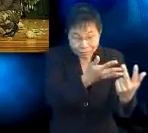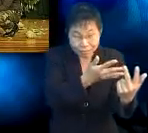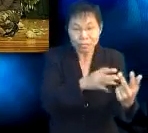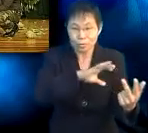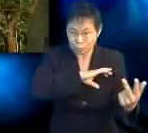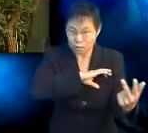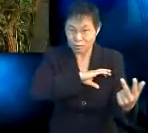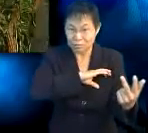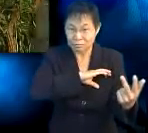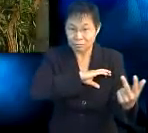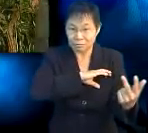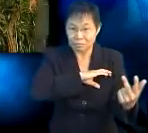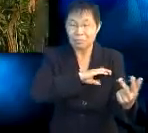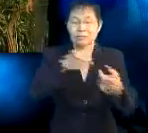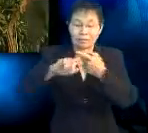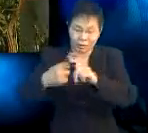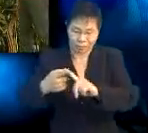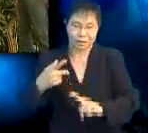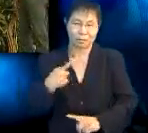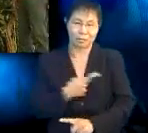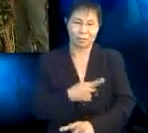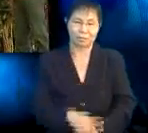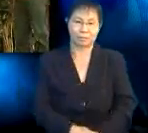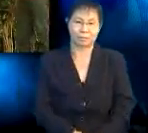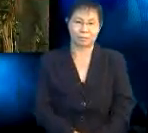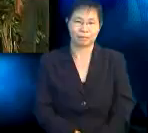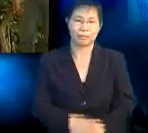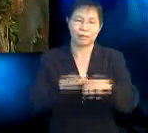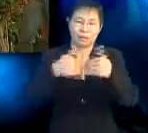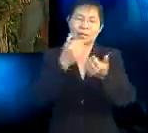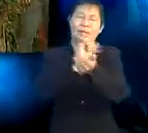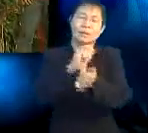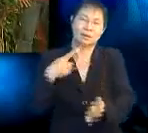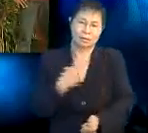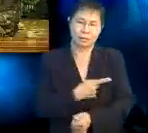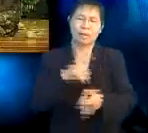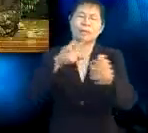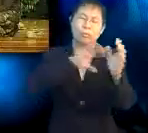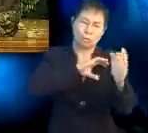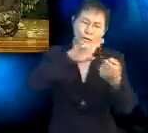polis tu sahabat kami. Macam mana dia tangkap kami? Dia sahabat kami.